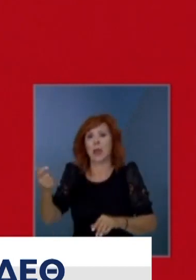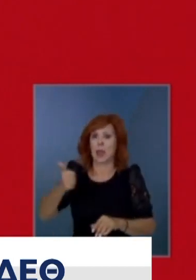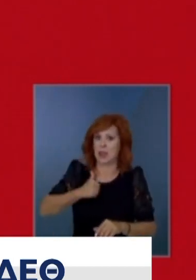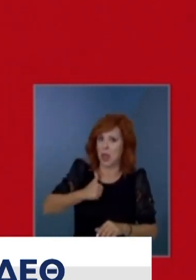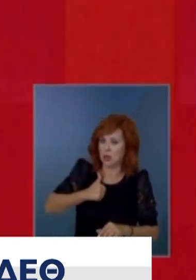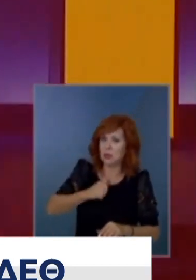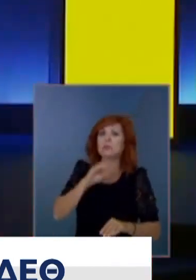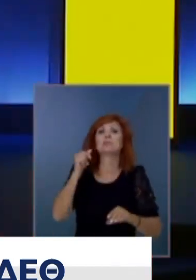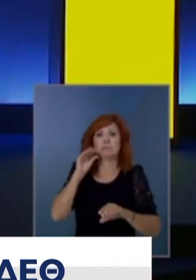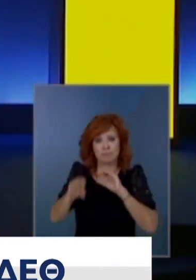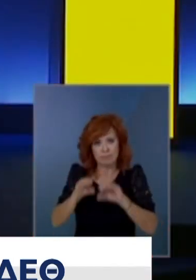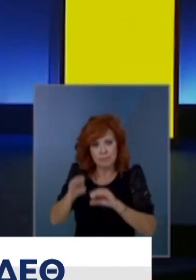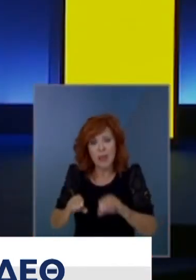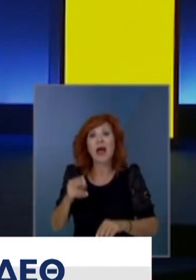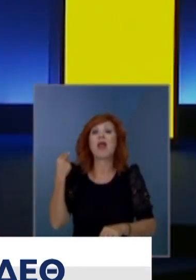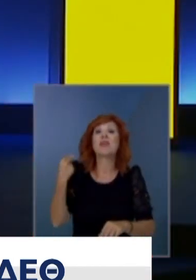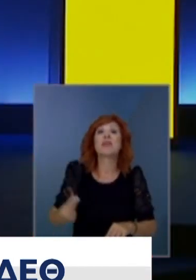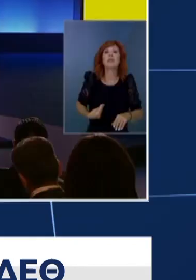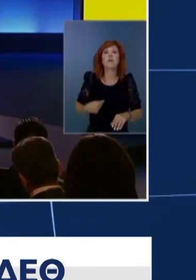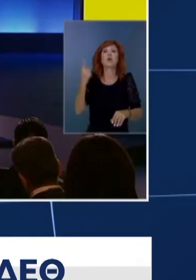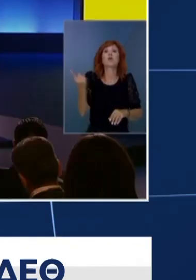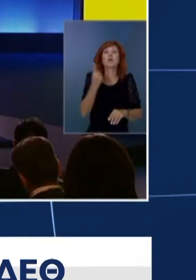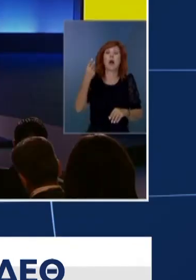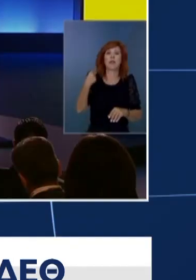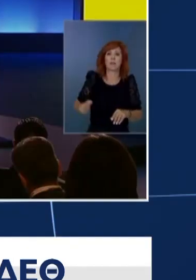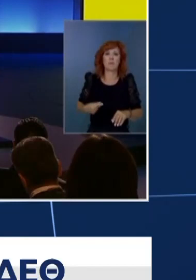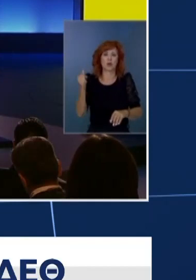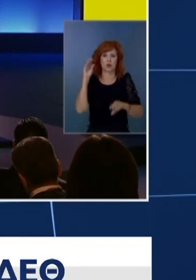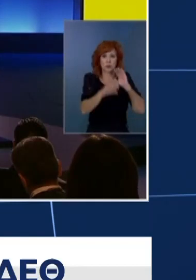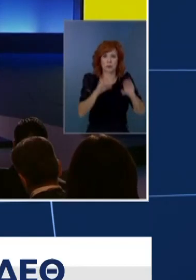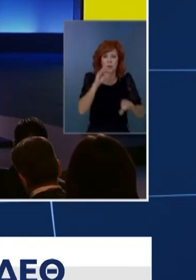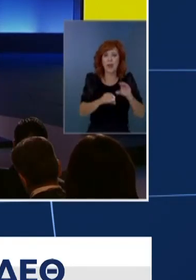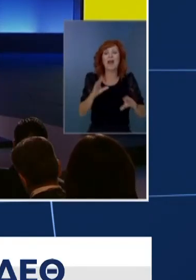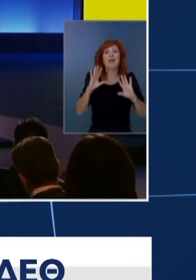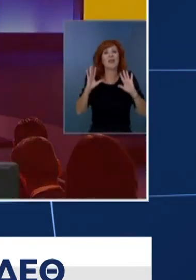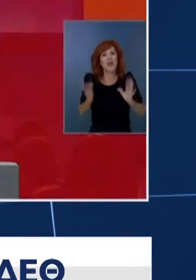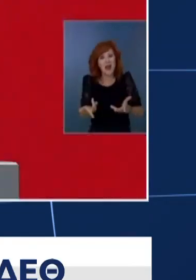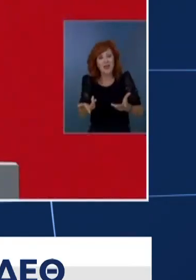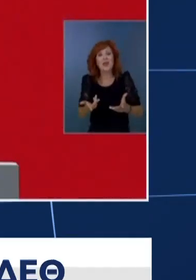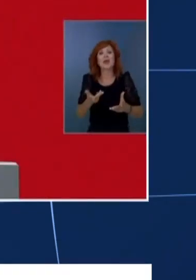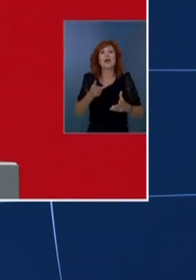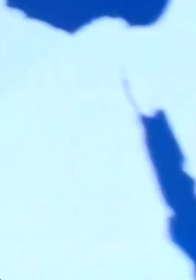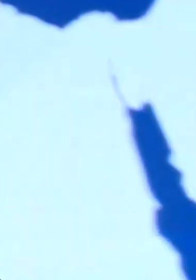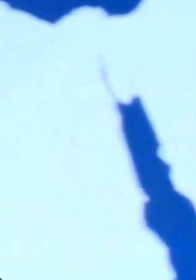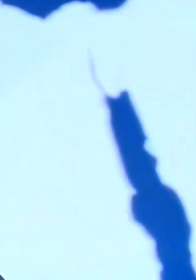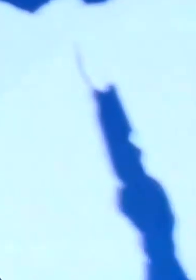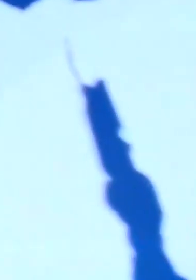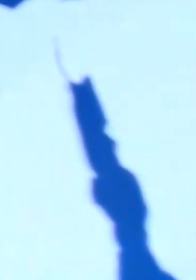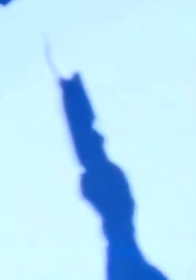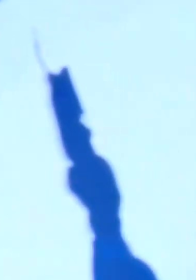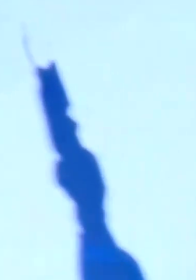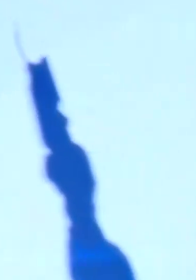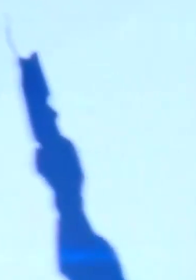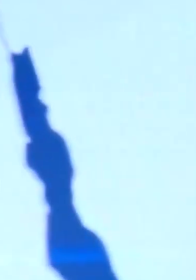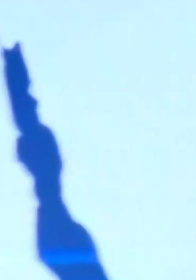με δημόσιες κυρίως επενδύσεις. Αυτά λοιπόν από την ομιλία του αρχηγού της αξιωματικής αντιπολίτευσης στη Θεσσαλονίκη. Στη